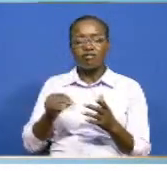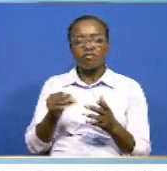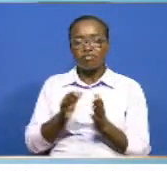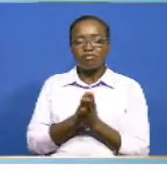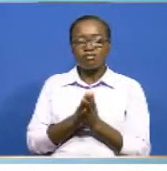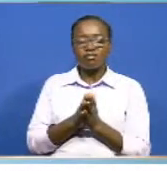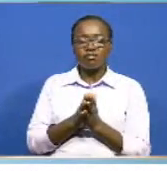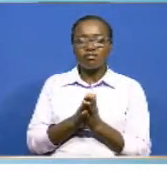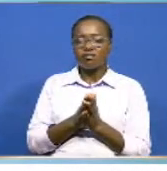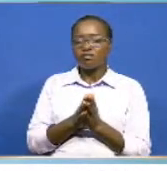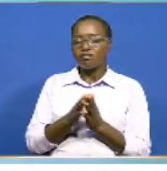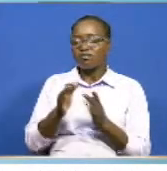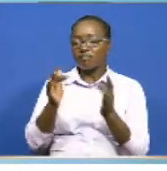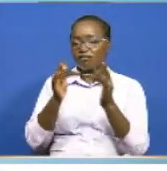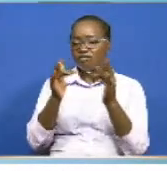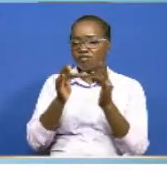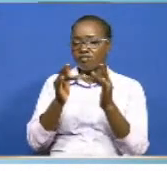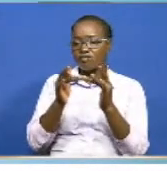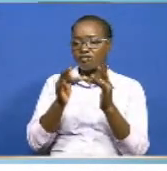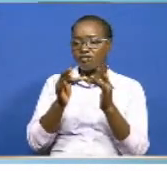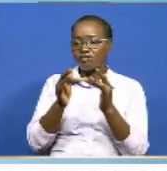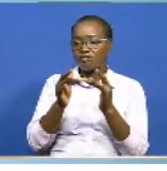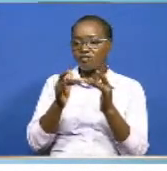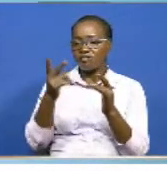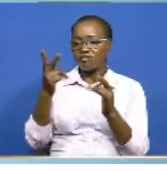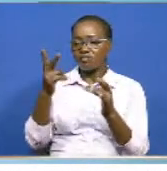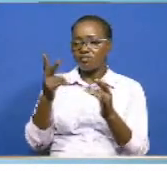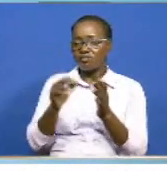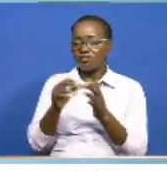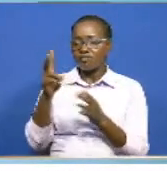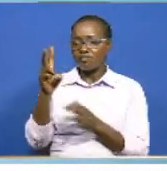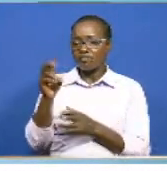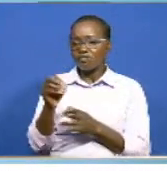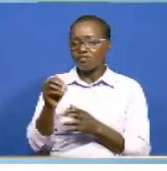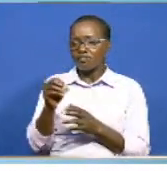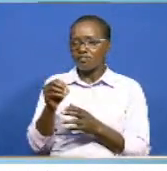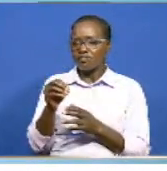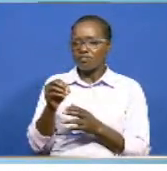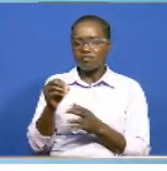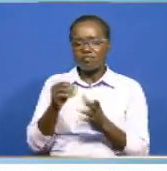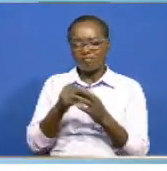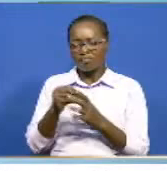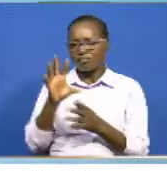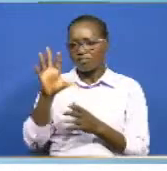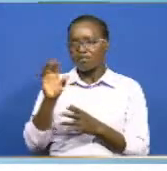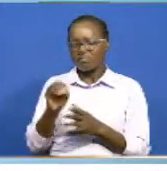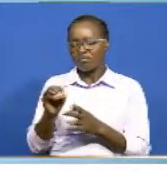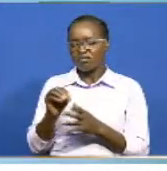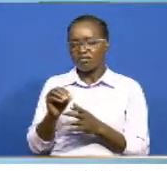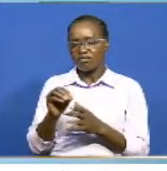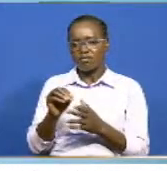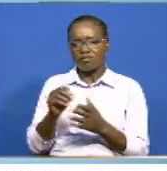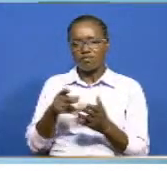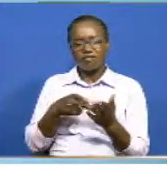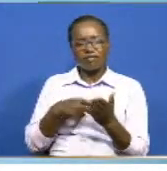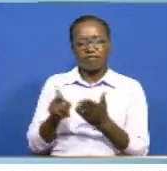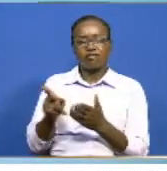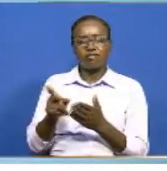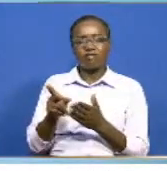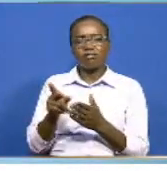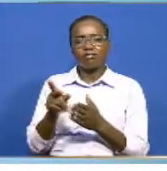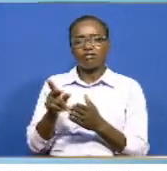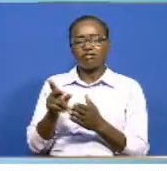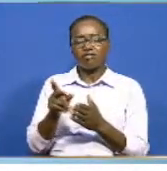malipo katika njia ya mitandao. Tuseme unatuma shilingi 50 katika timu fulani ambayo inafanya ucheshi labda usiku.